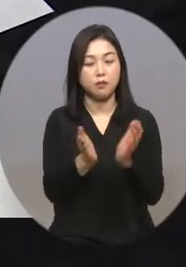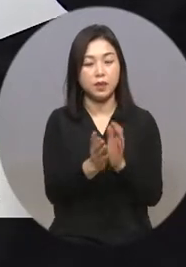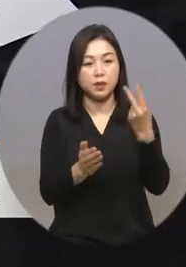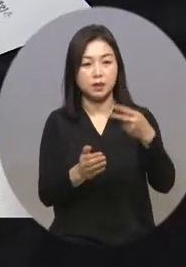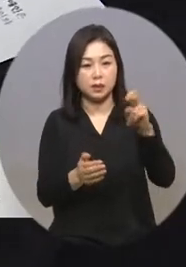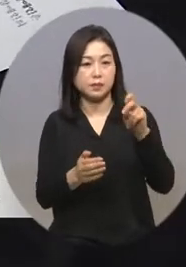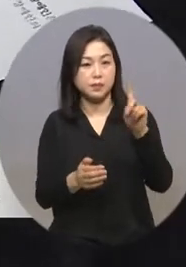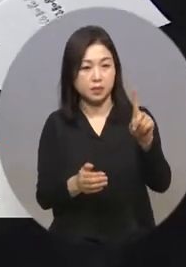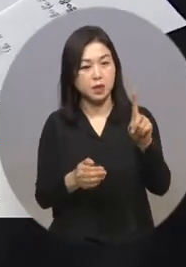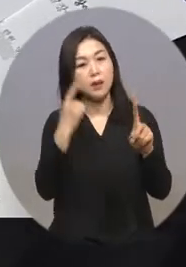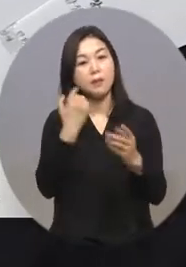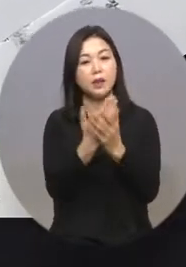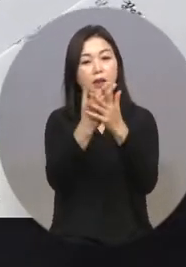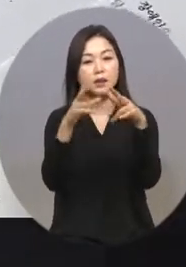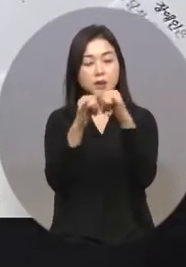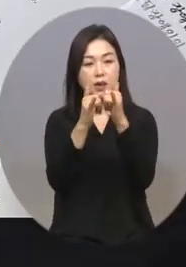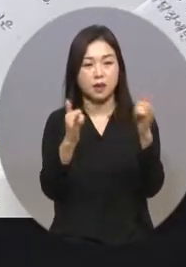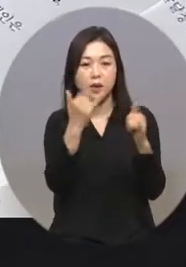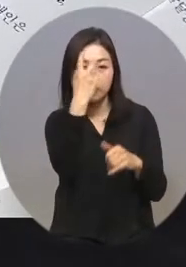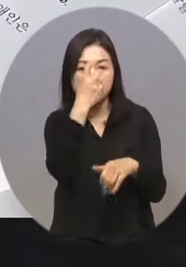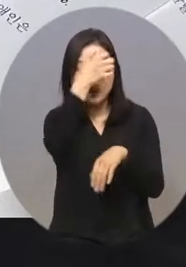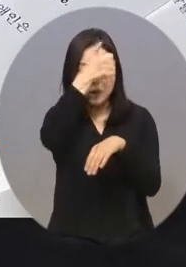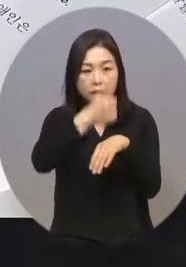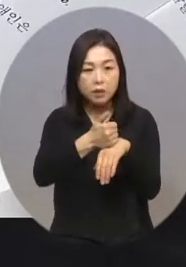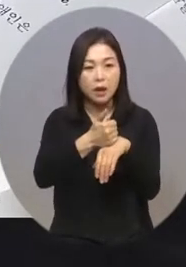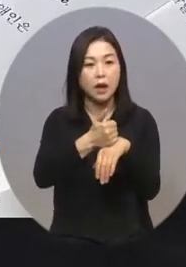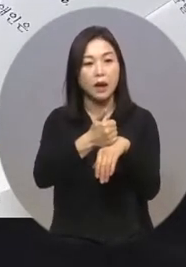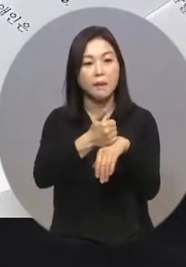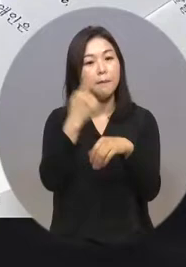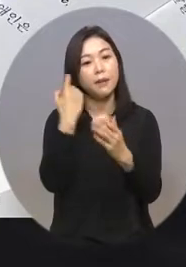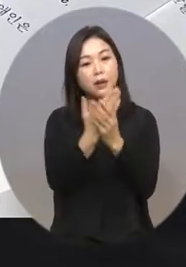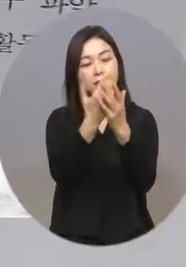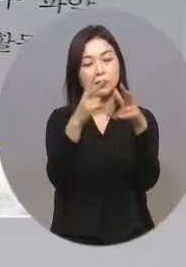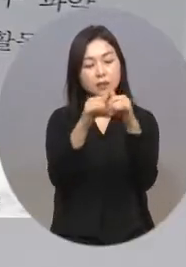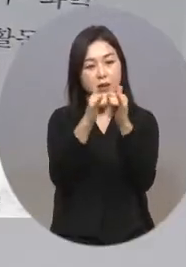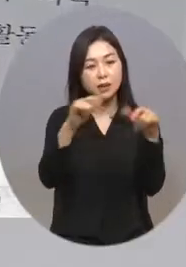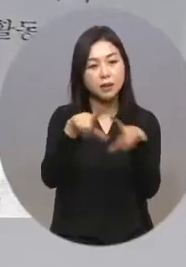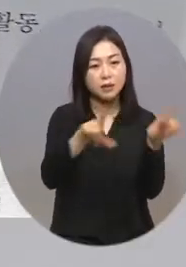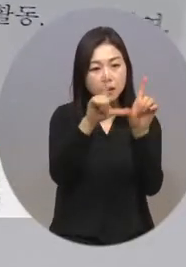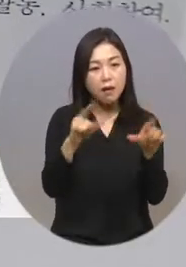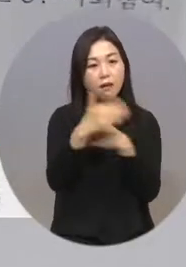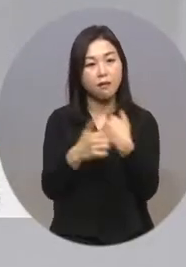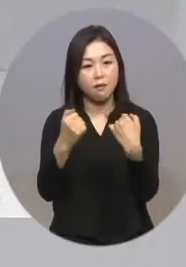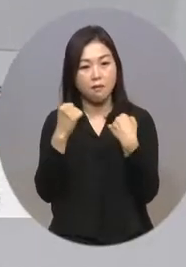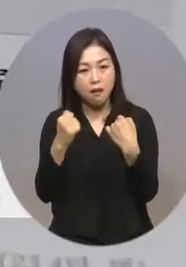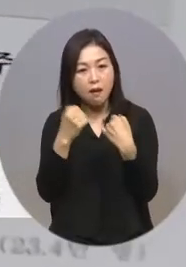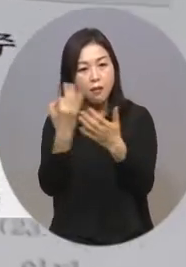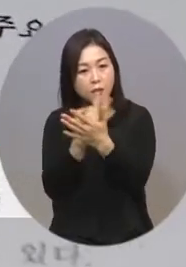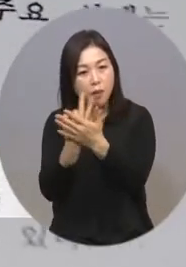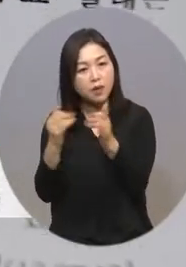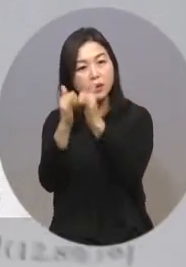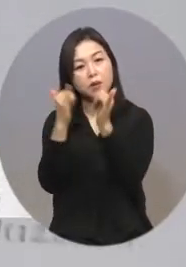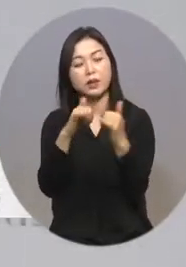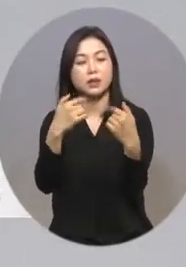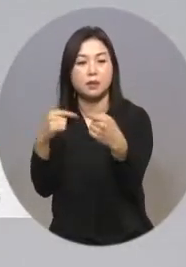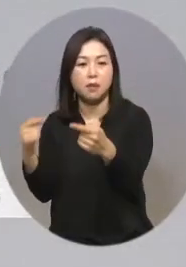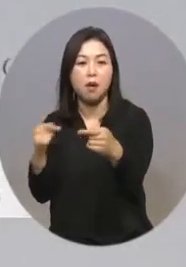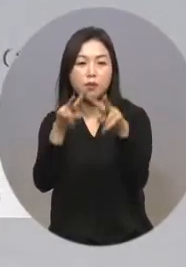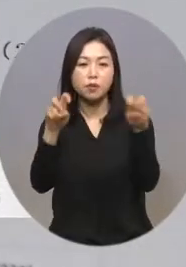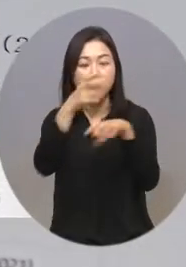발대 장애인 실태조사 를 통해 발대 장애인의 일상 생활 건강 상태 경제활동 사회 참여 등에 대한 분석 결과를